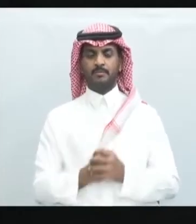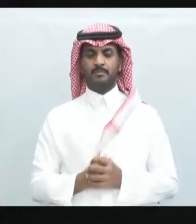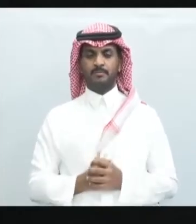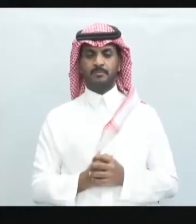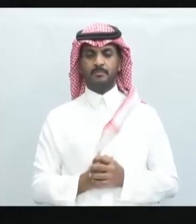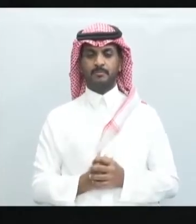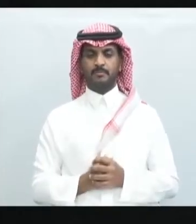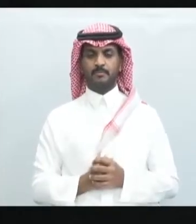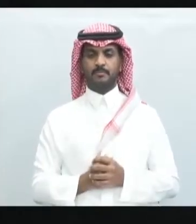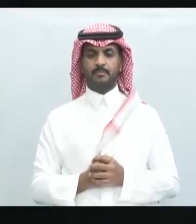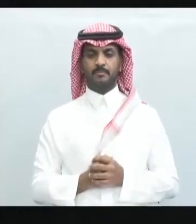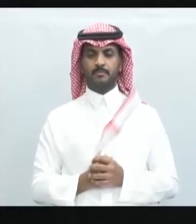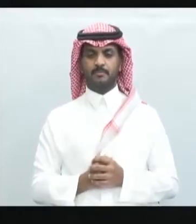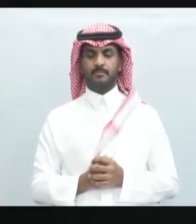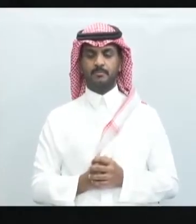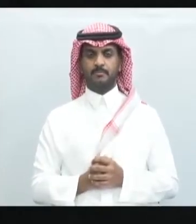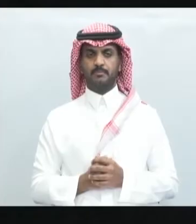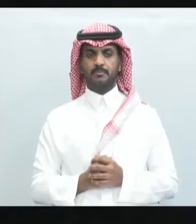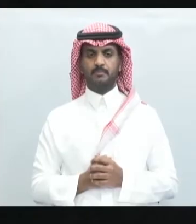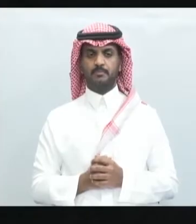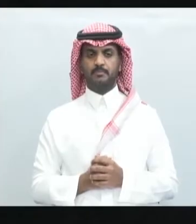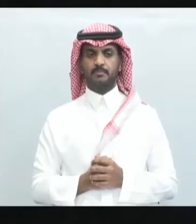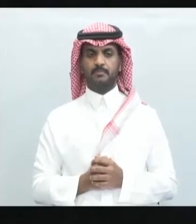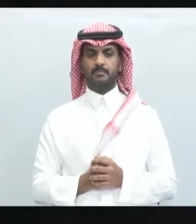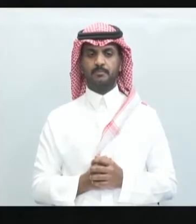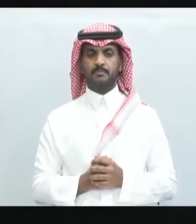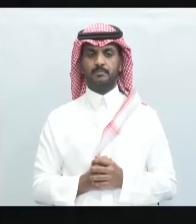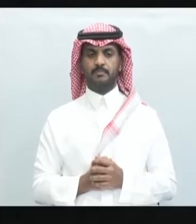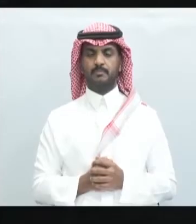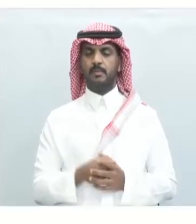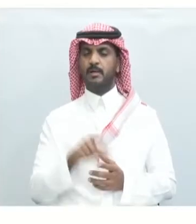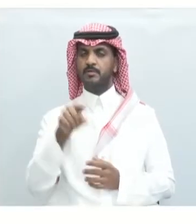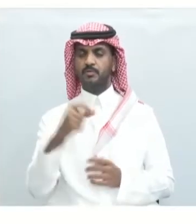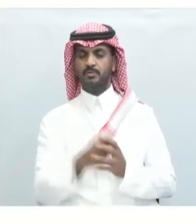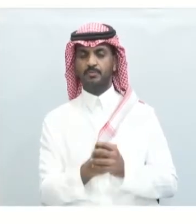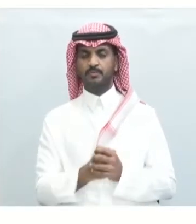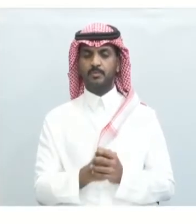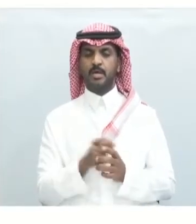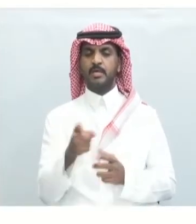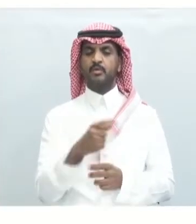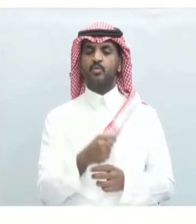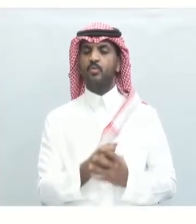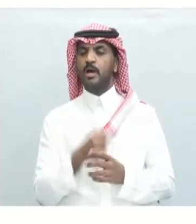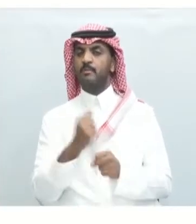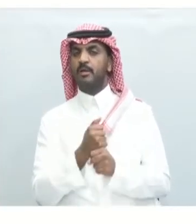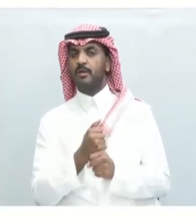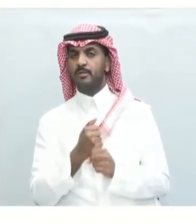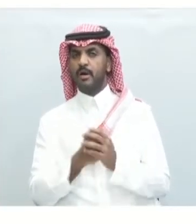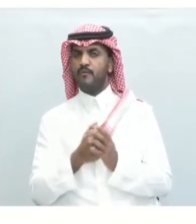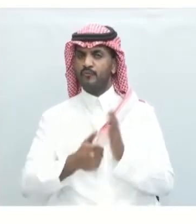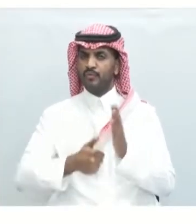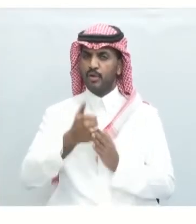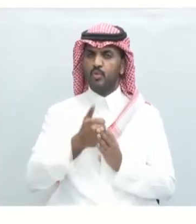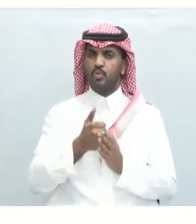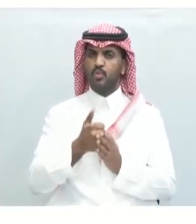اي العمل احب الى الله احسنتم نقول اي اي العمل افضل اي العمل